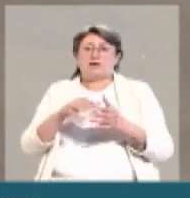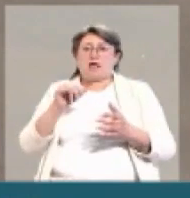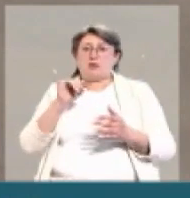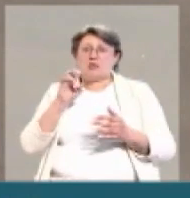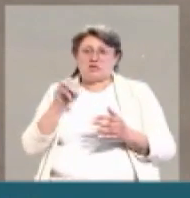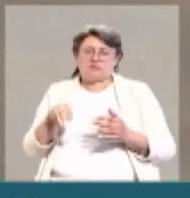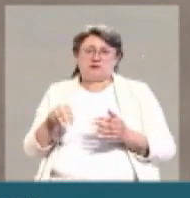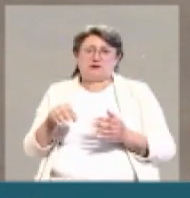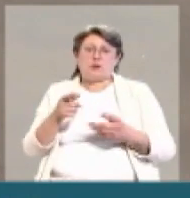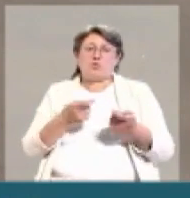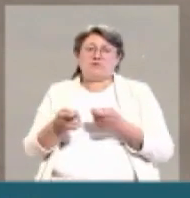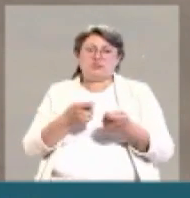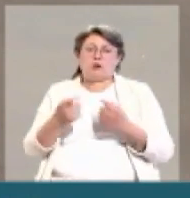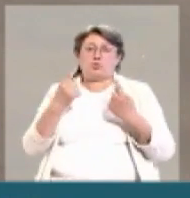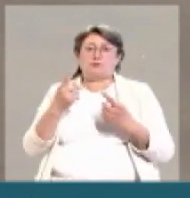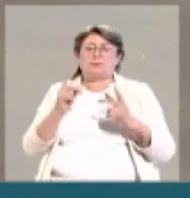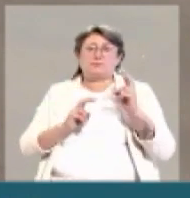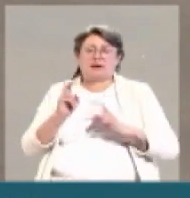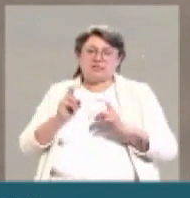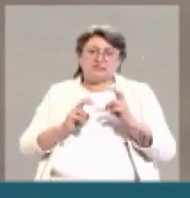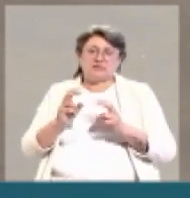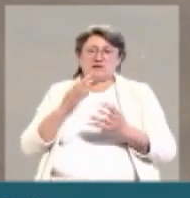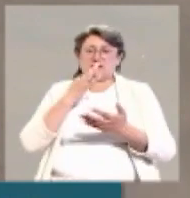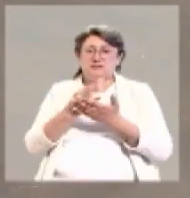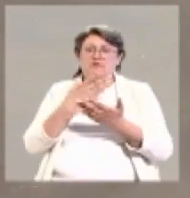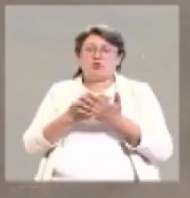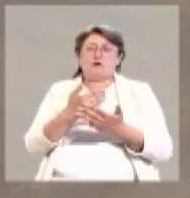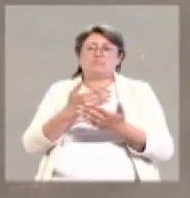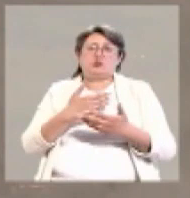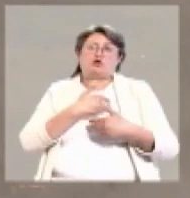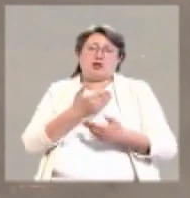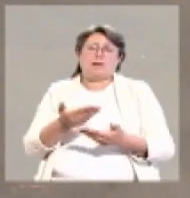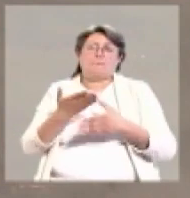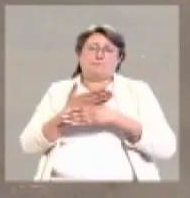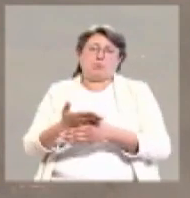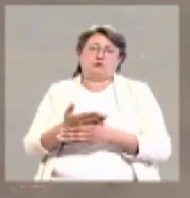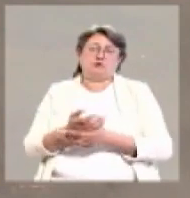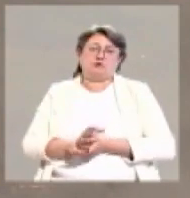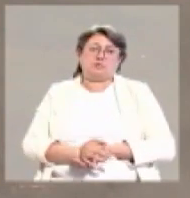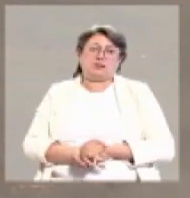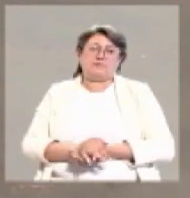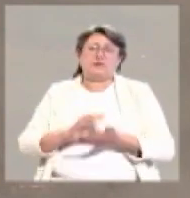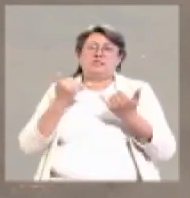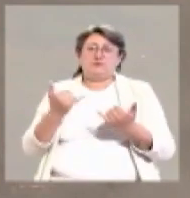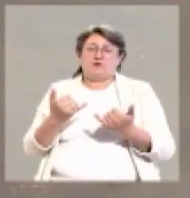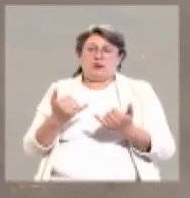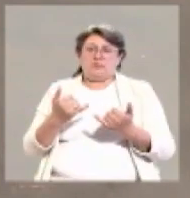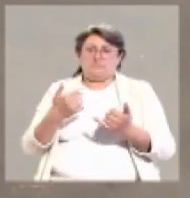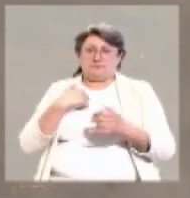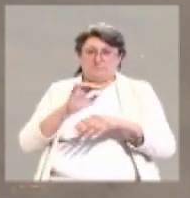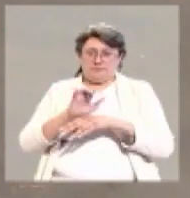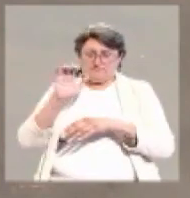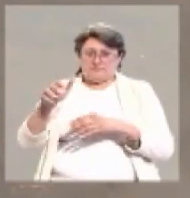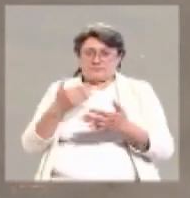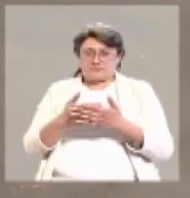«Манат», руководители крупных предприятий, выразили свое желание оказать гуманитарную помощь. Сегодня мы